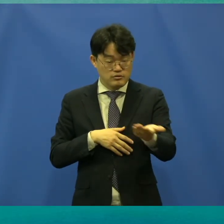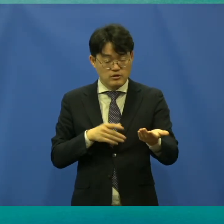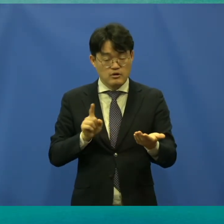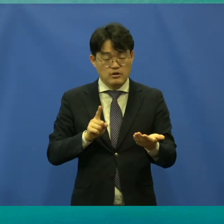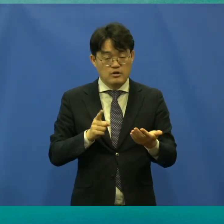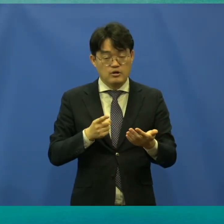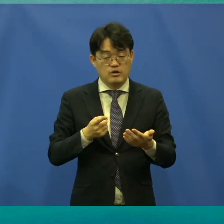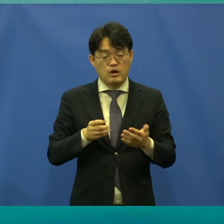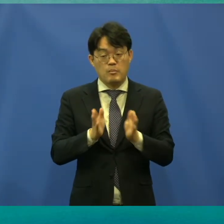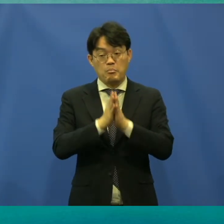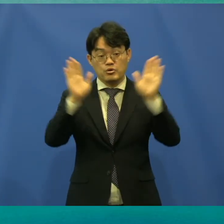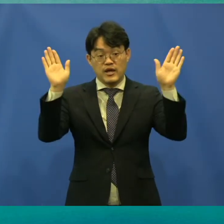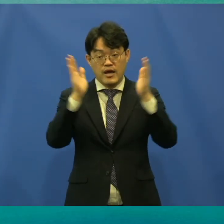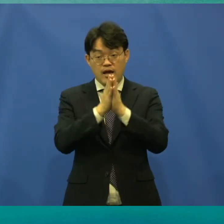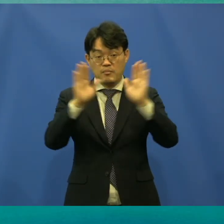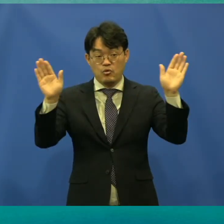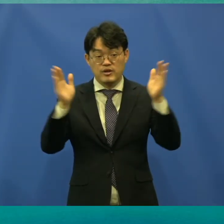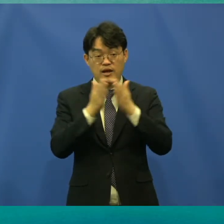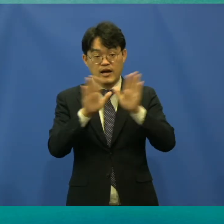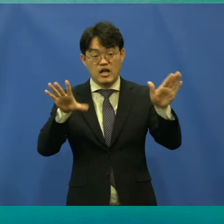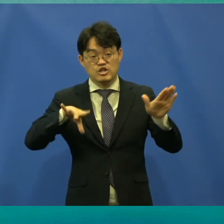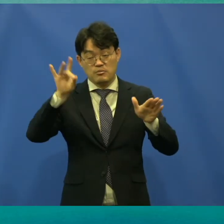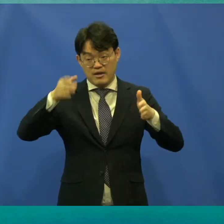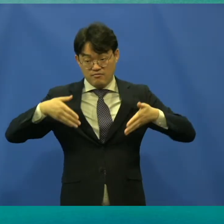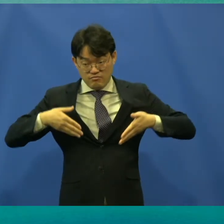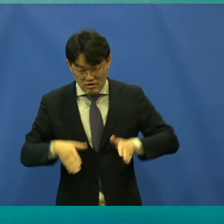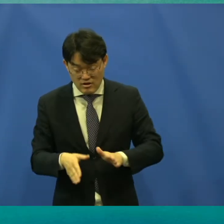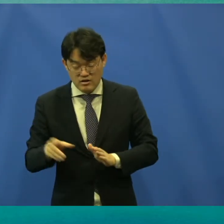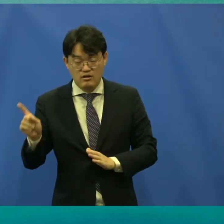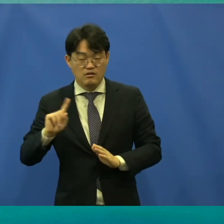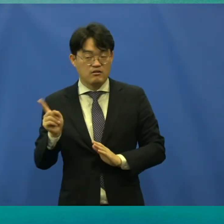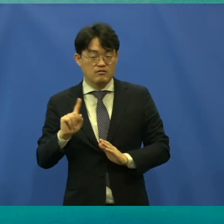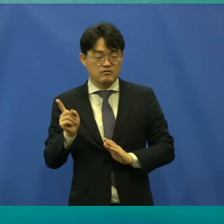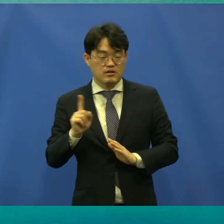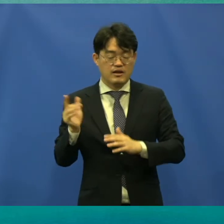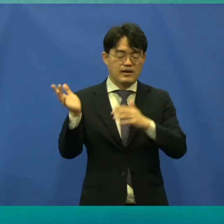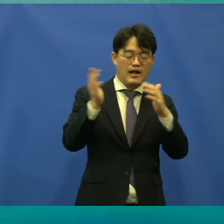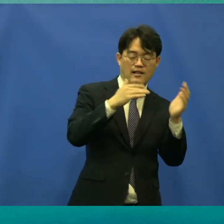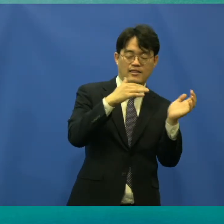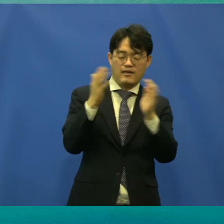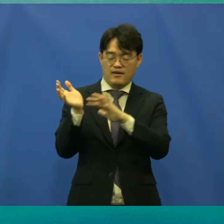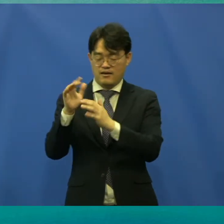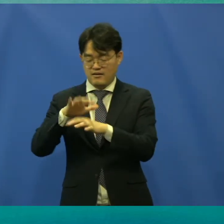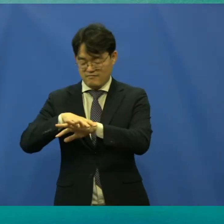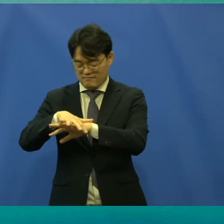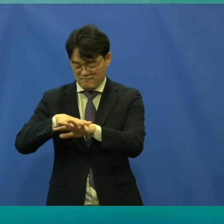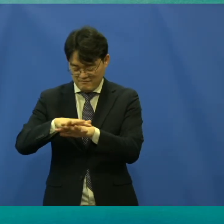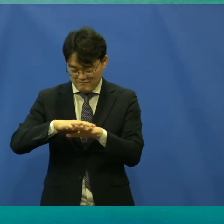담겨 나일강에 떠내려갔습니다. 모세라는 이름이 물에서 건져냄이라는 의미가 있습니다.